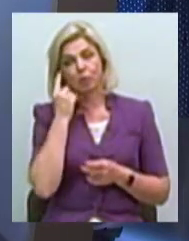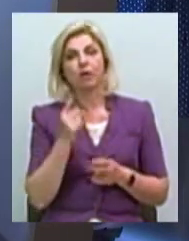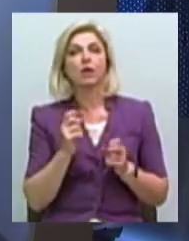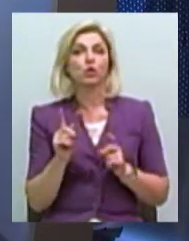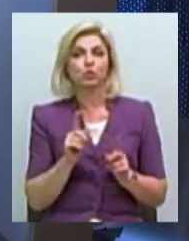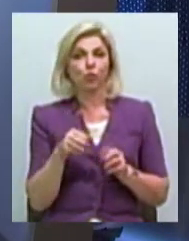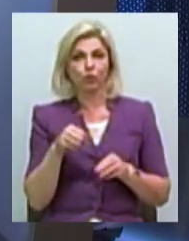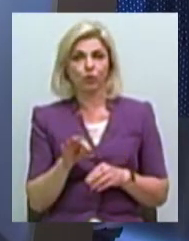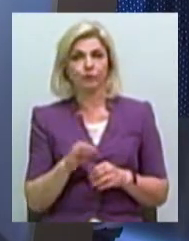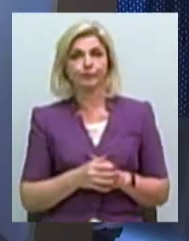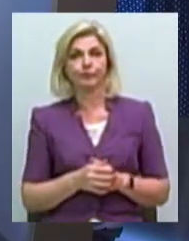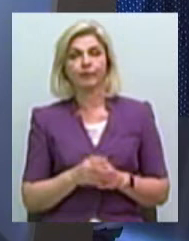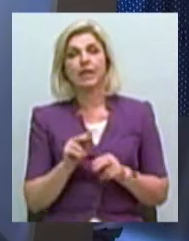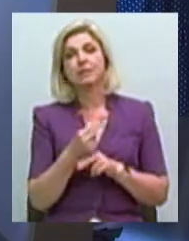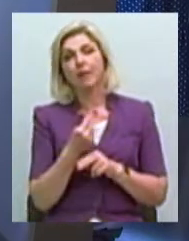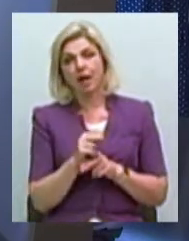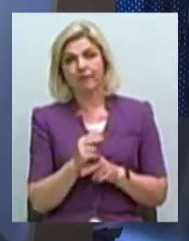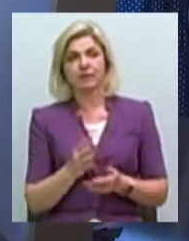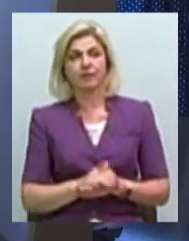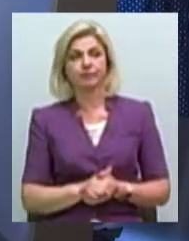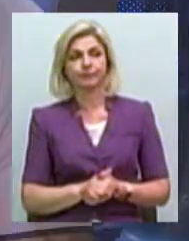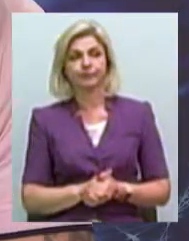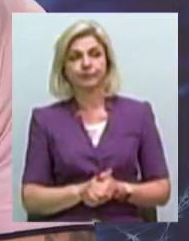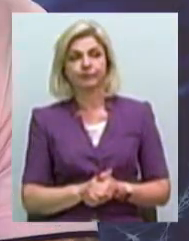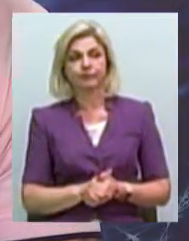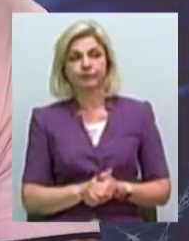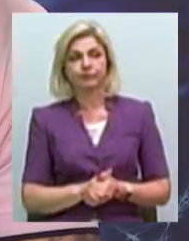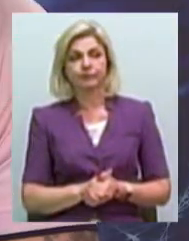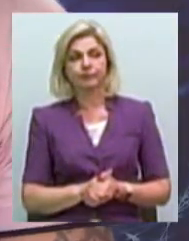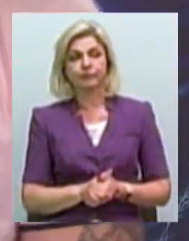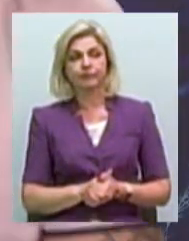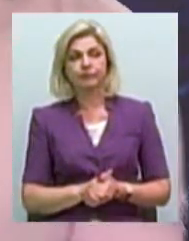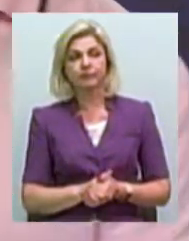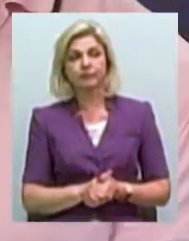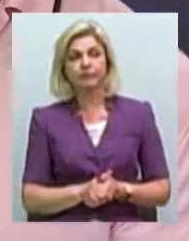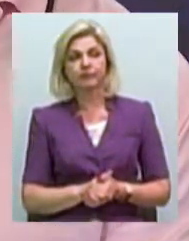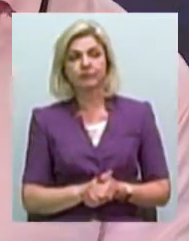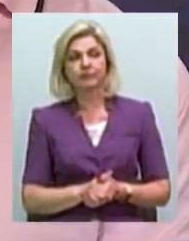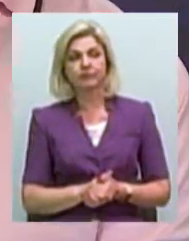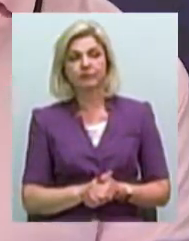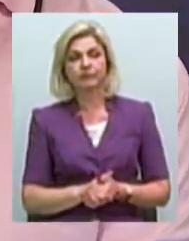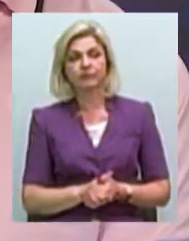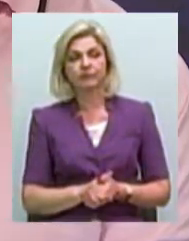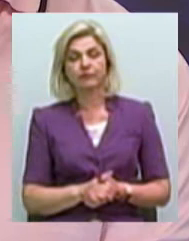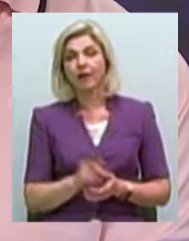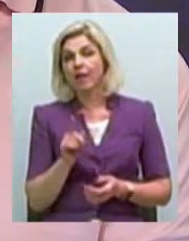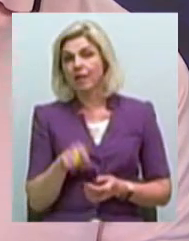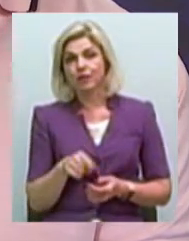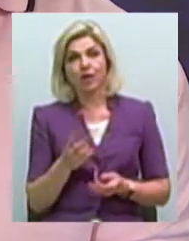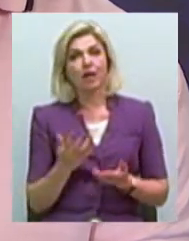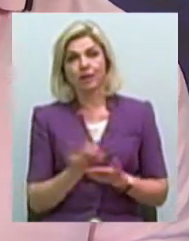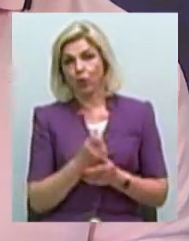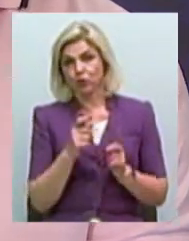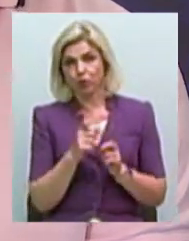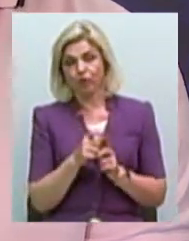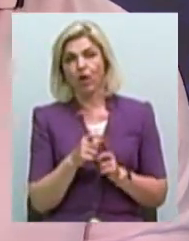говорится, исправиться, там, вообще, как говорится, ну вот, даже, знаете, не нахожу слов, как говорится, я не нашел слов, как говорится,